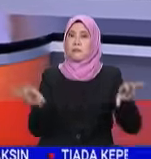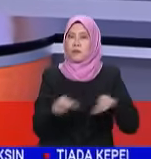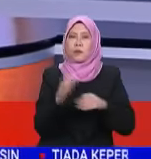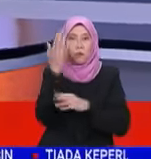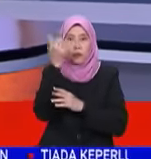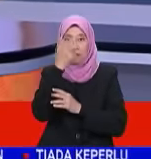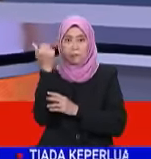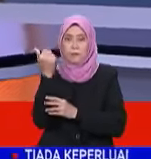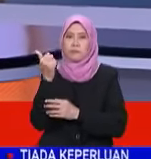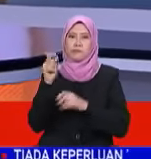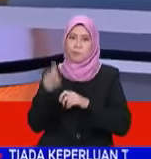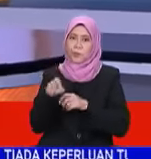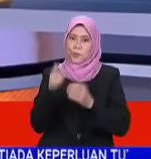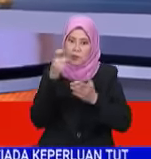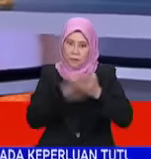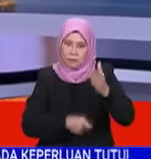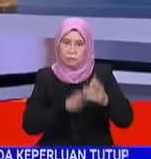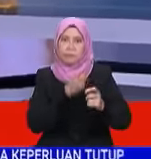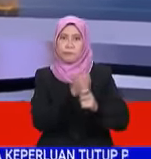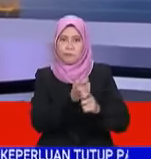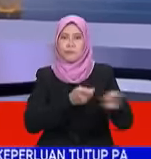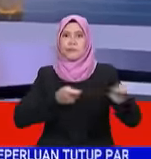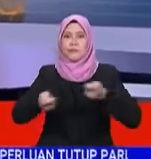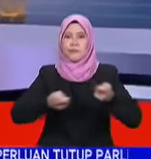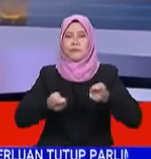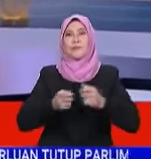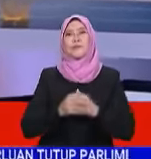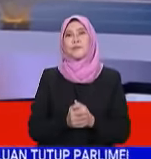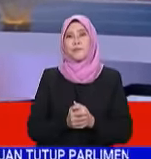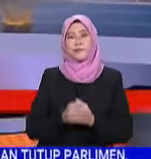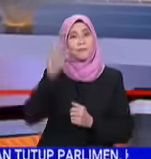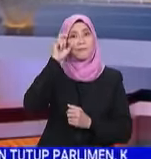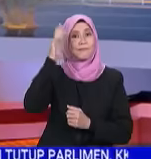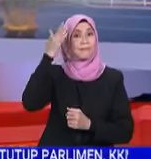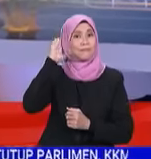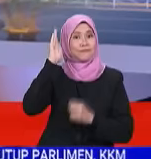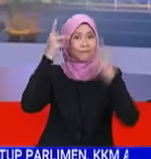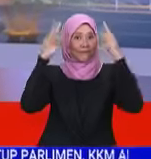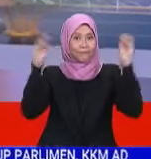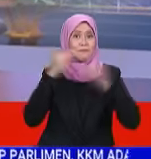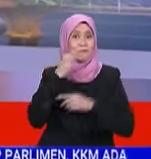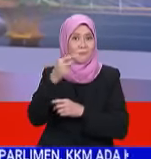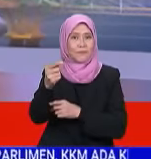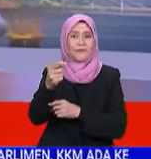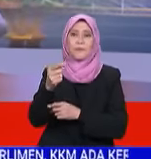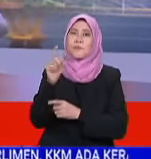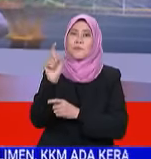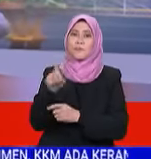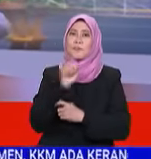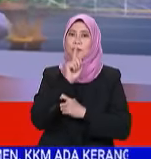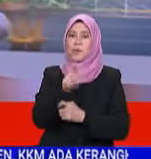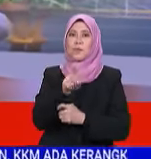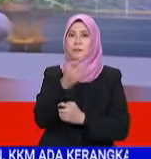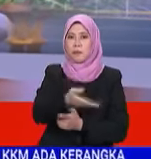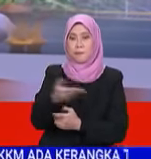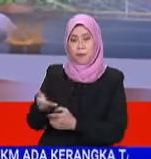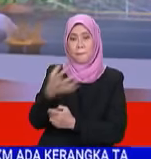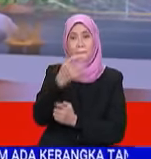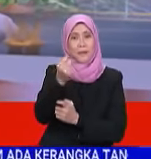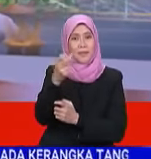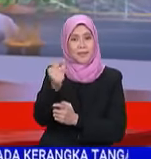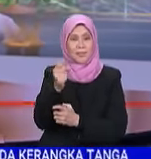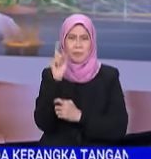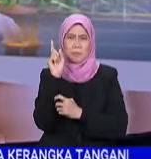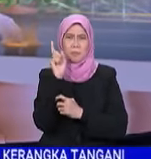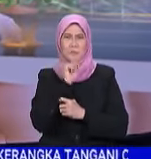langkah segera menstabilkan harga jelas Perdana Menteri dat seri is akob selain memastikan harga barang basah tidak